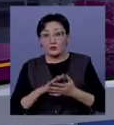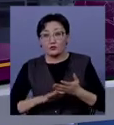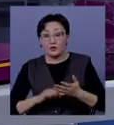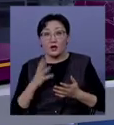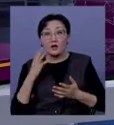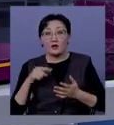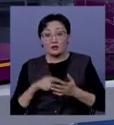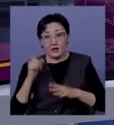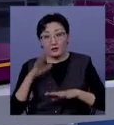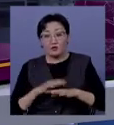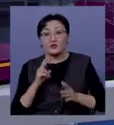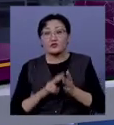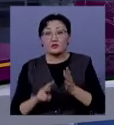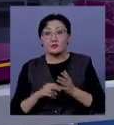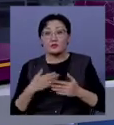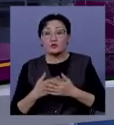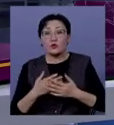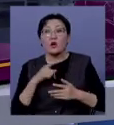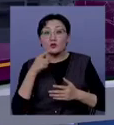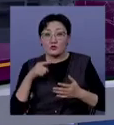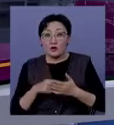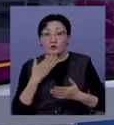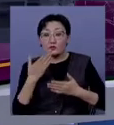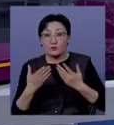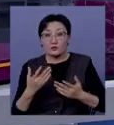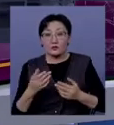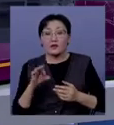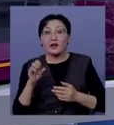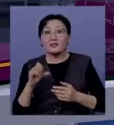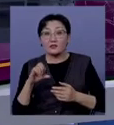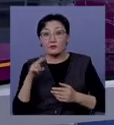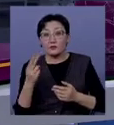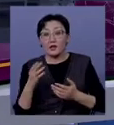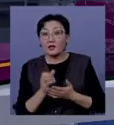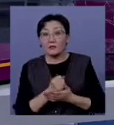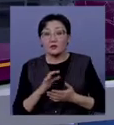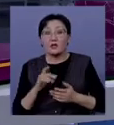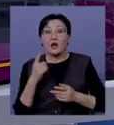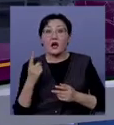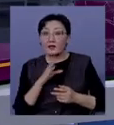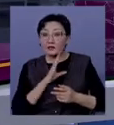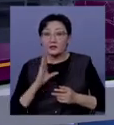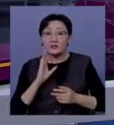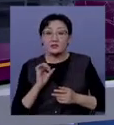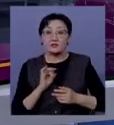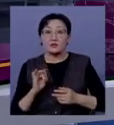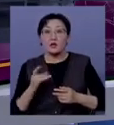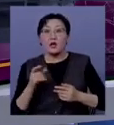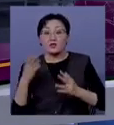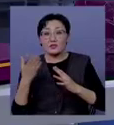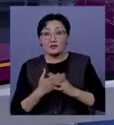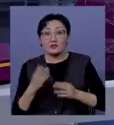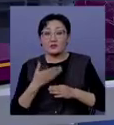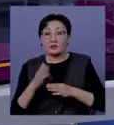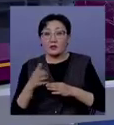әкіміне 70-ке жуық ауызша сұрақ қойылды. Жиында атаулы әлеуметтік көмекке қол жеткізе алмаған жалғызбасты аналар, жеңілдетілген несие